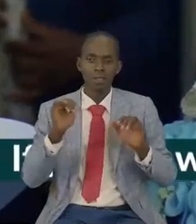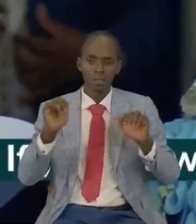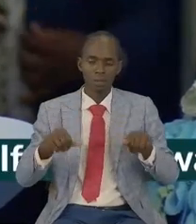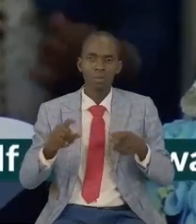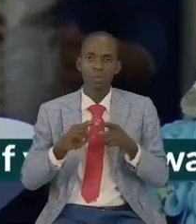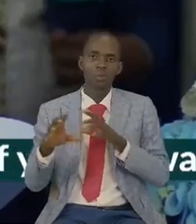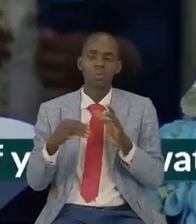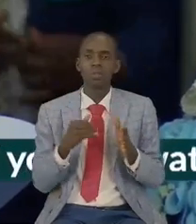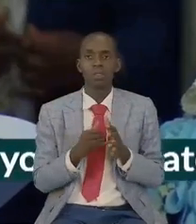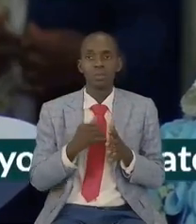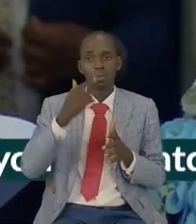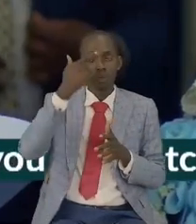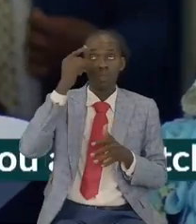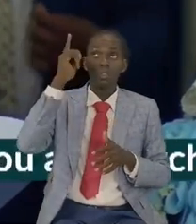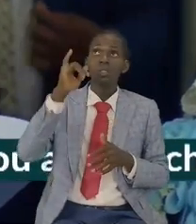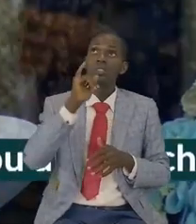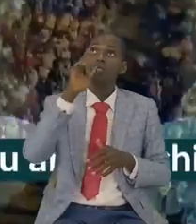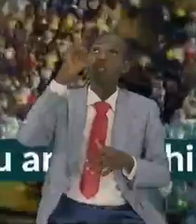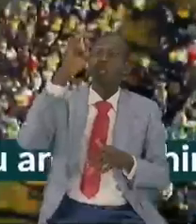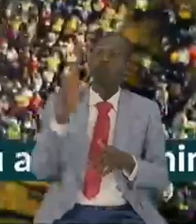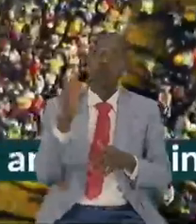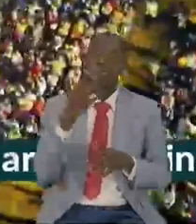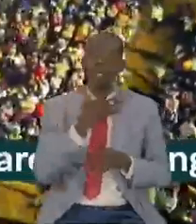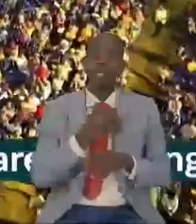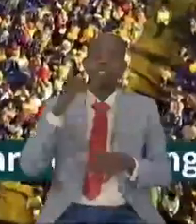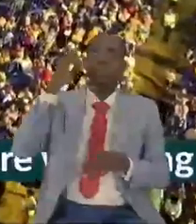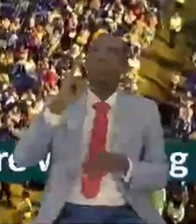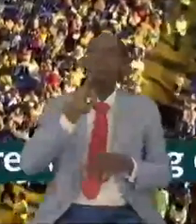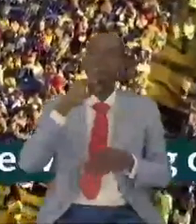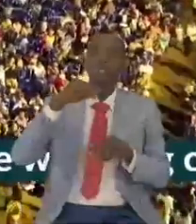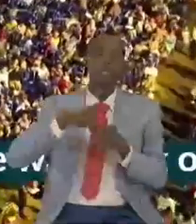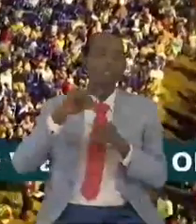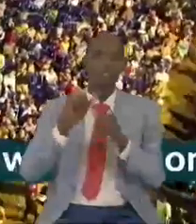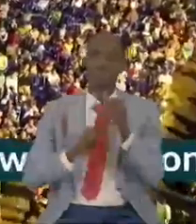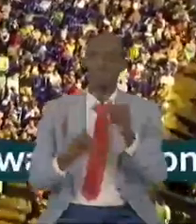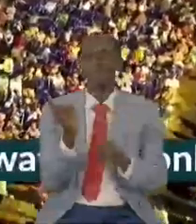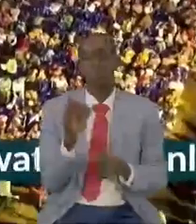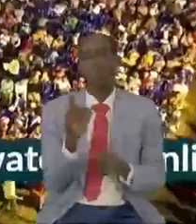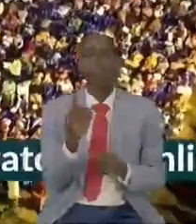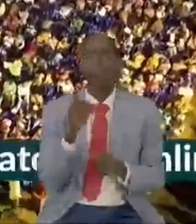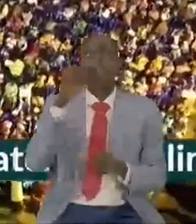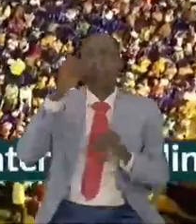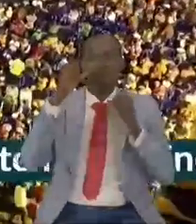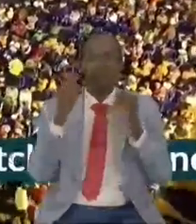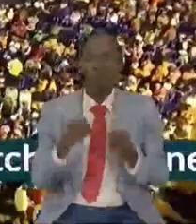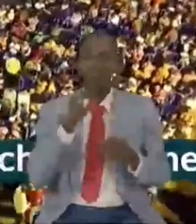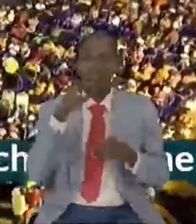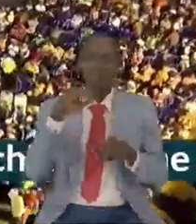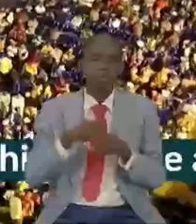pour les autres, soyons en esprit de prière, en espérant la manifestation de la puissance de